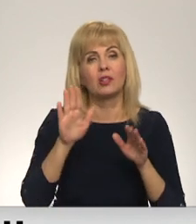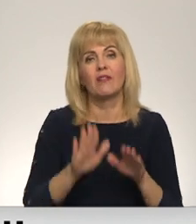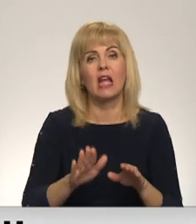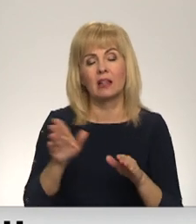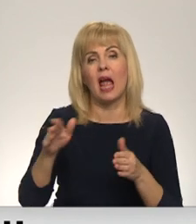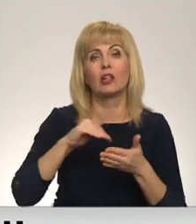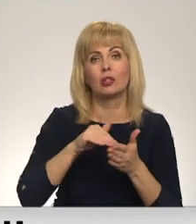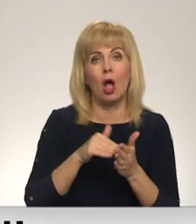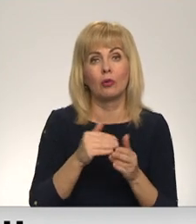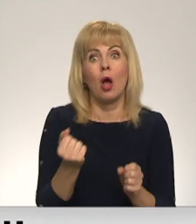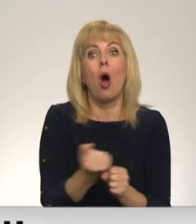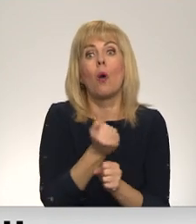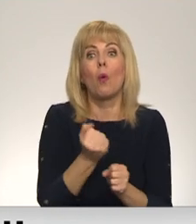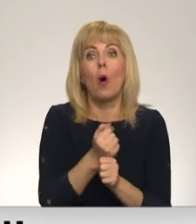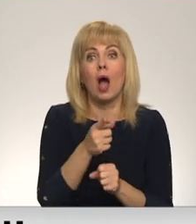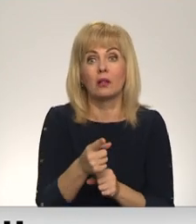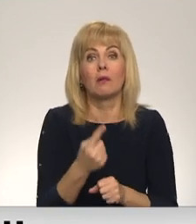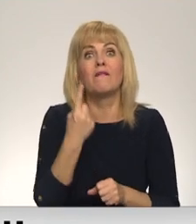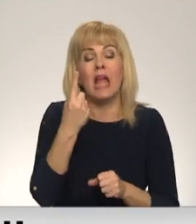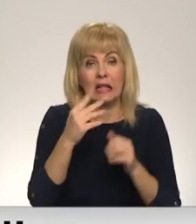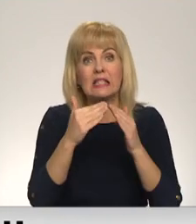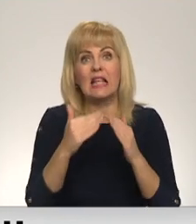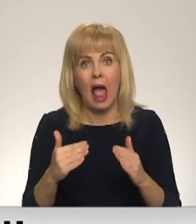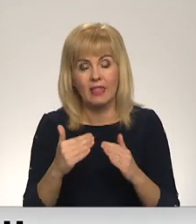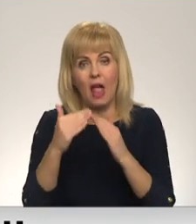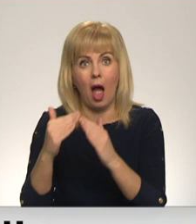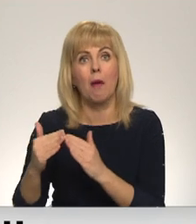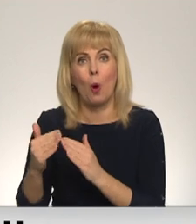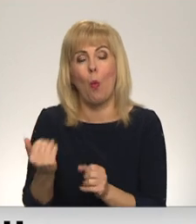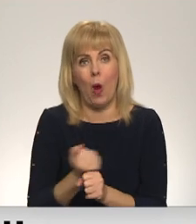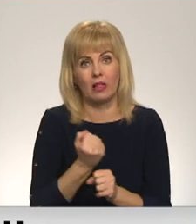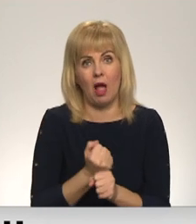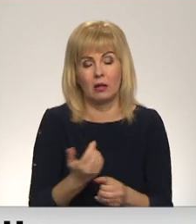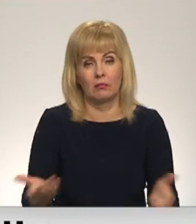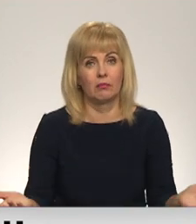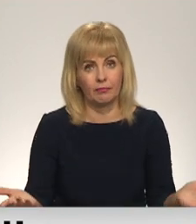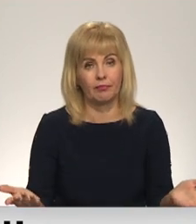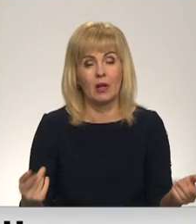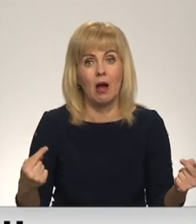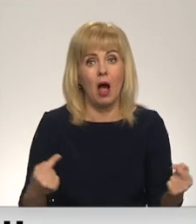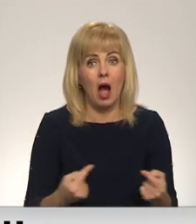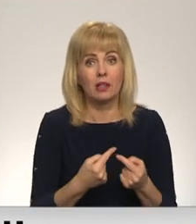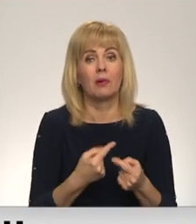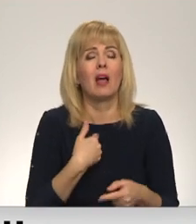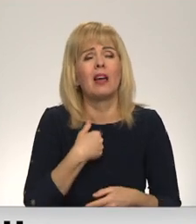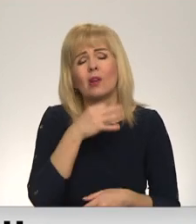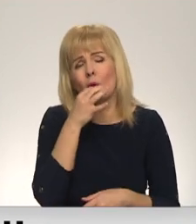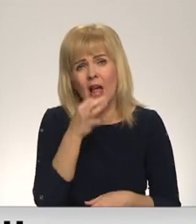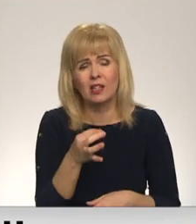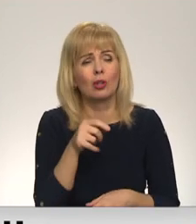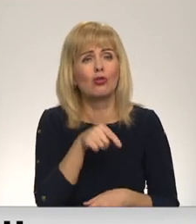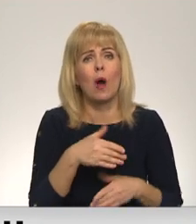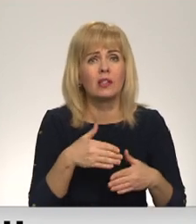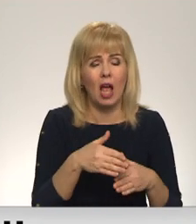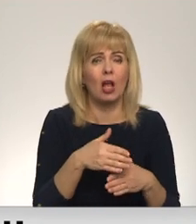statusam. Bet ko darīt tām 10 viensētām? Bet tas atbilstu, es jau nesaku, ka šo